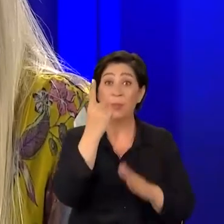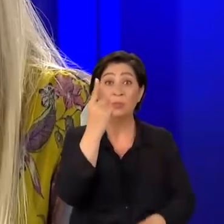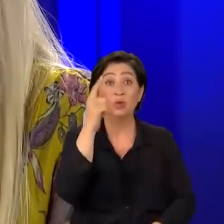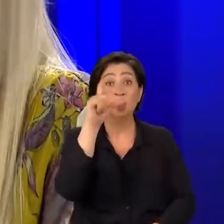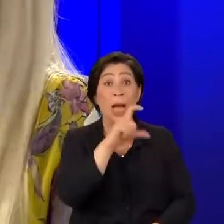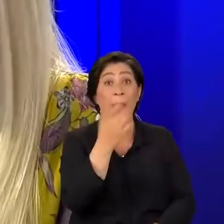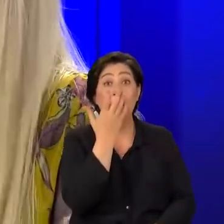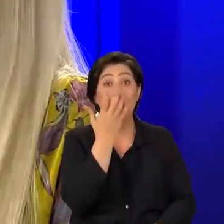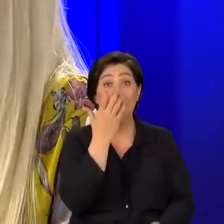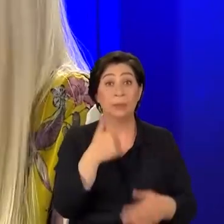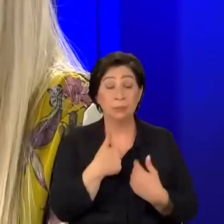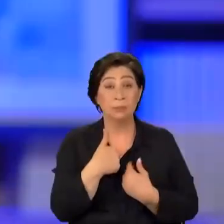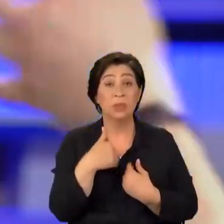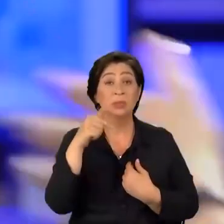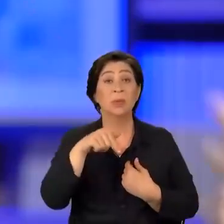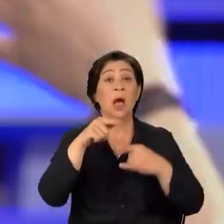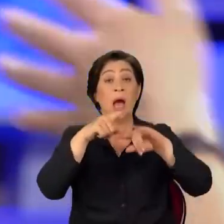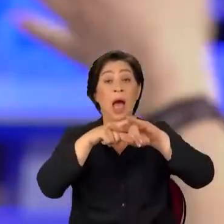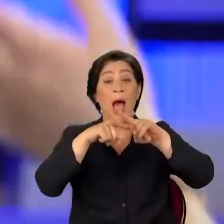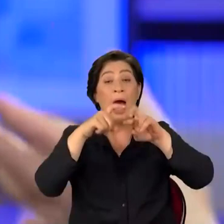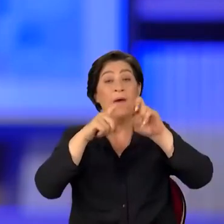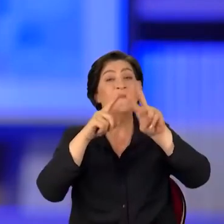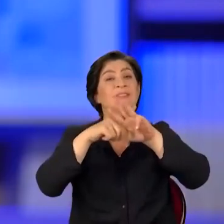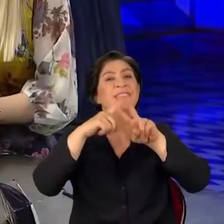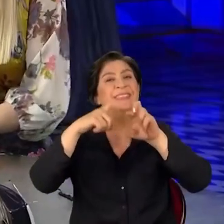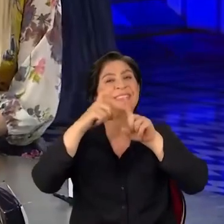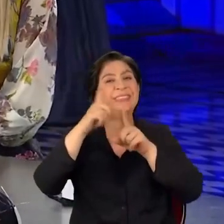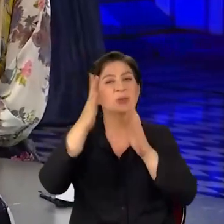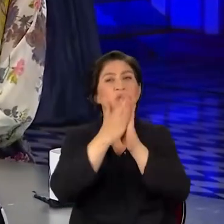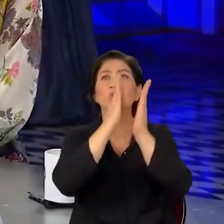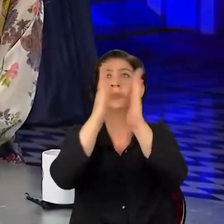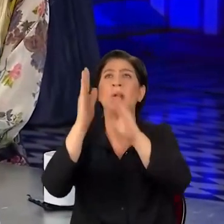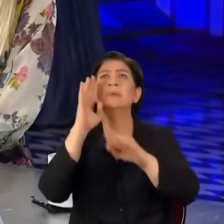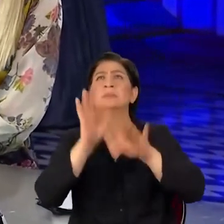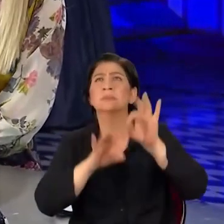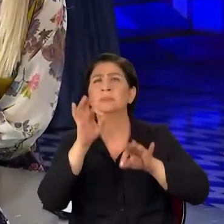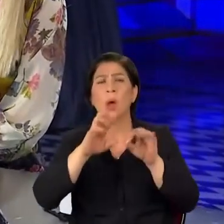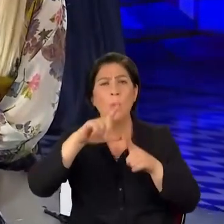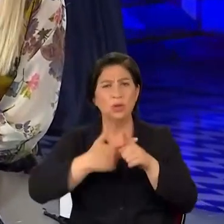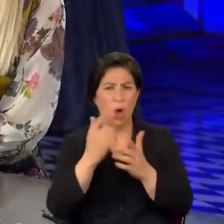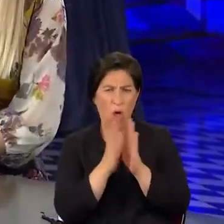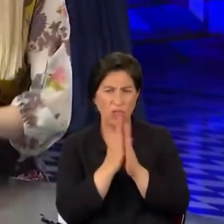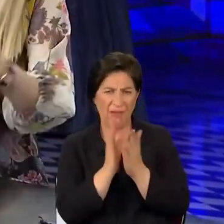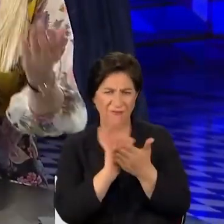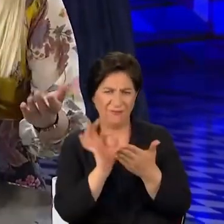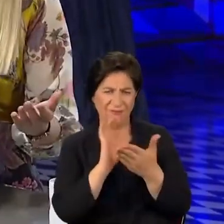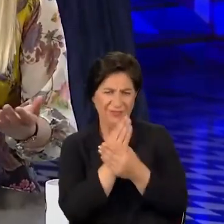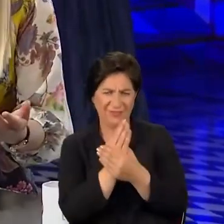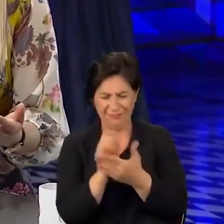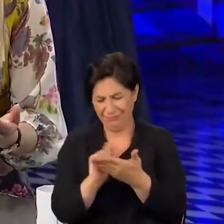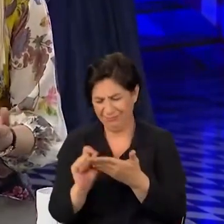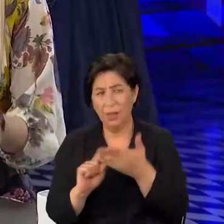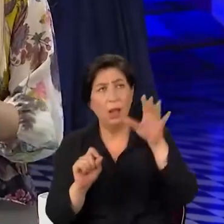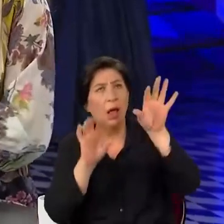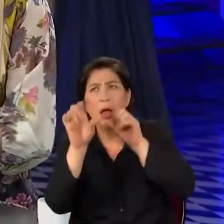hatırlıyorum. Şimdi öğrenci zaten Harvard'ın, Cornell'in kitaphanesinde dolaşıyor sıradan bir proje yazmak için, ödev yazmak evet. için. Her şeye